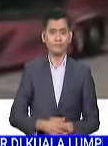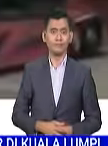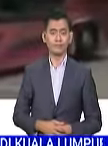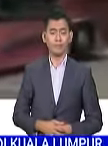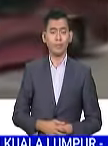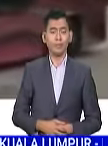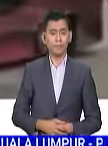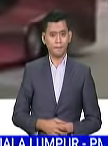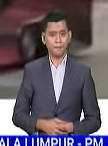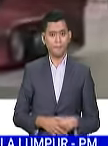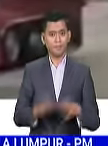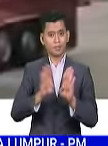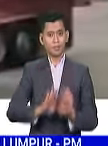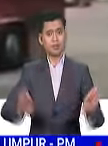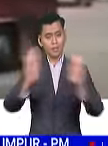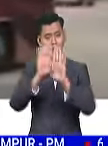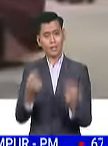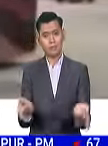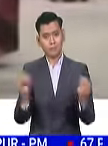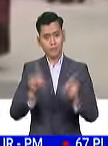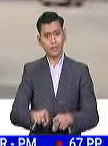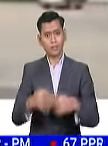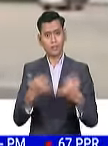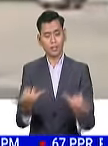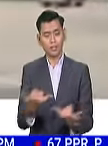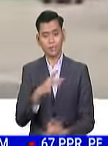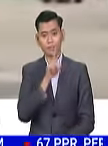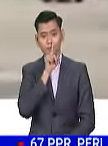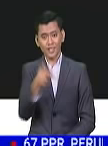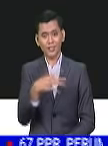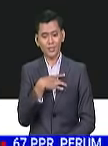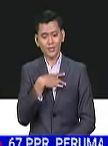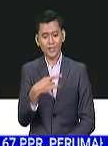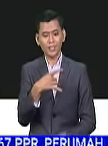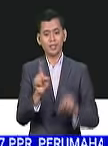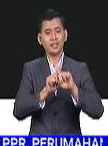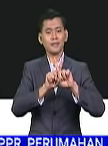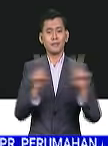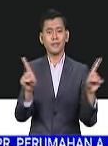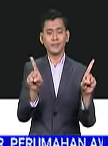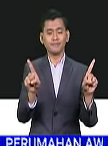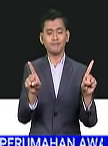dengan perkembangan yang terjadi sekarang ini. Sangat sukalah. Cuma